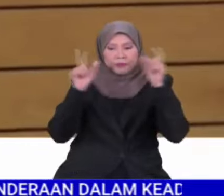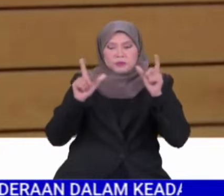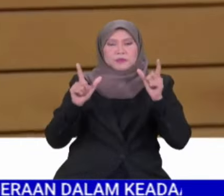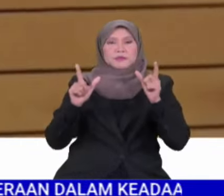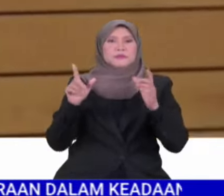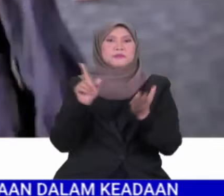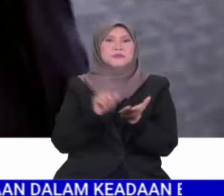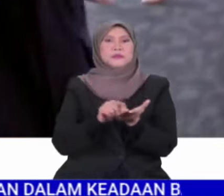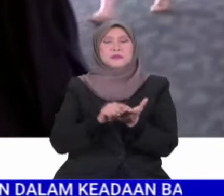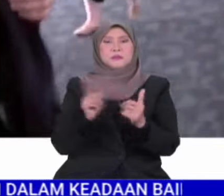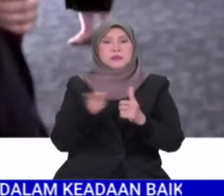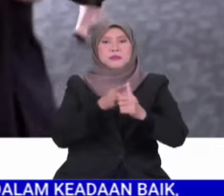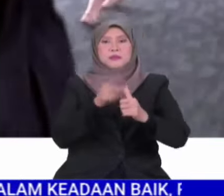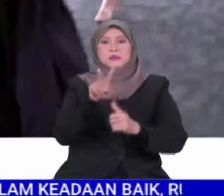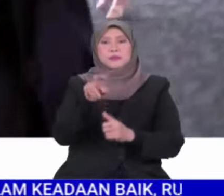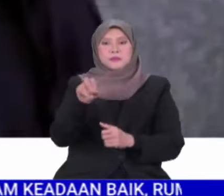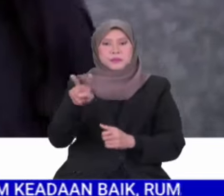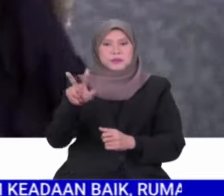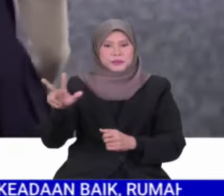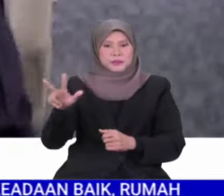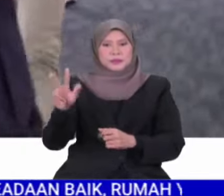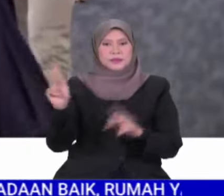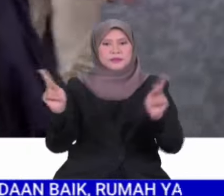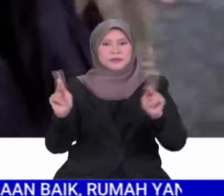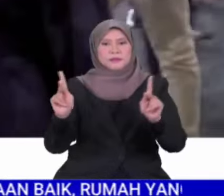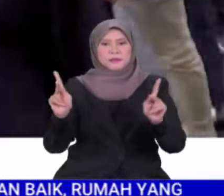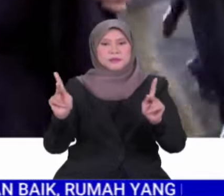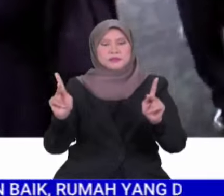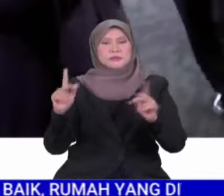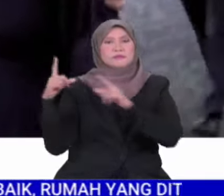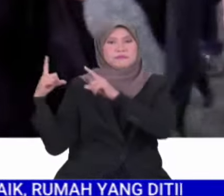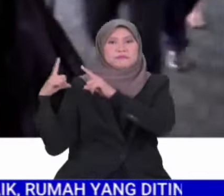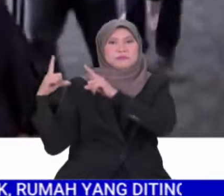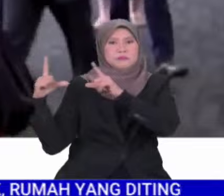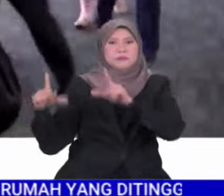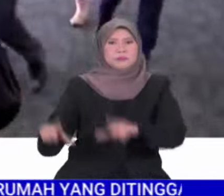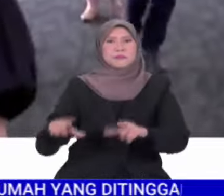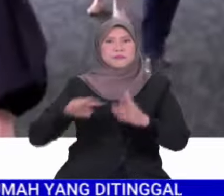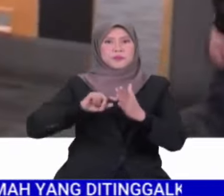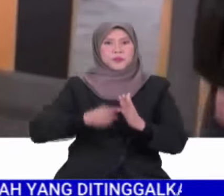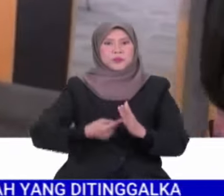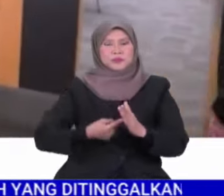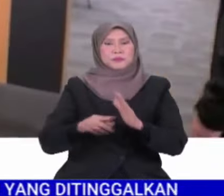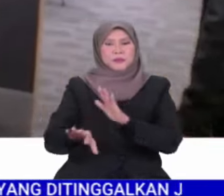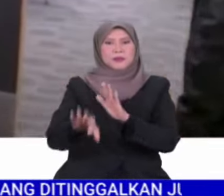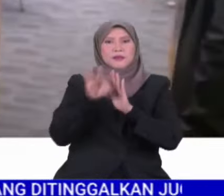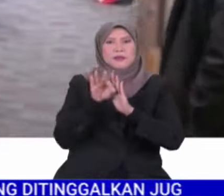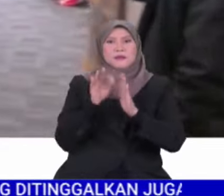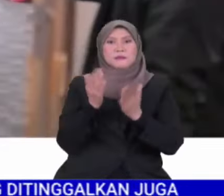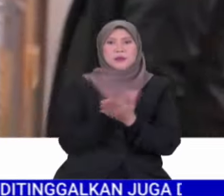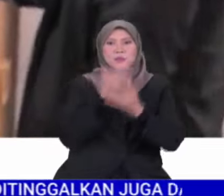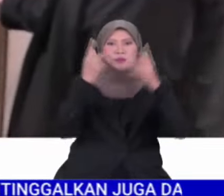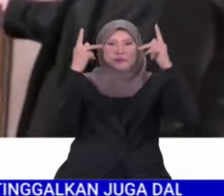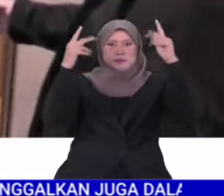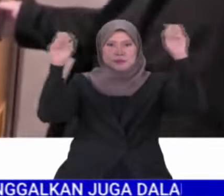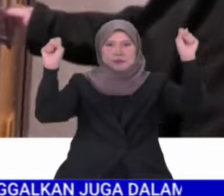pada sidang media pertamanya untuk 2023 pada Khamis. Letakan jawatannya akan berkuat kuasa dengan pelantikan Perdana Menteri